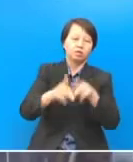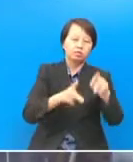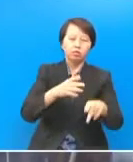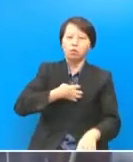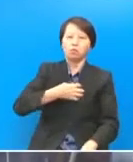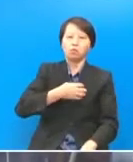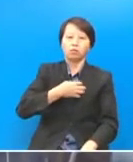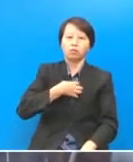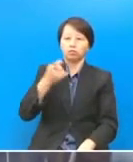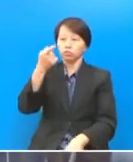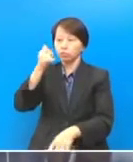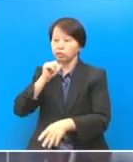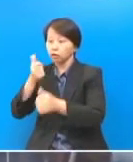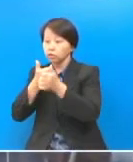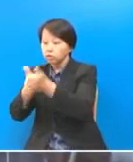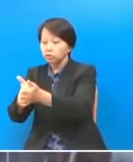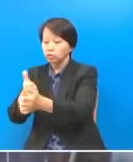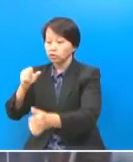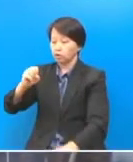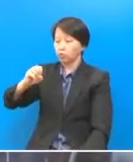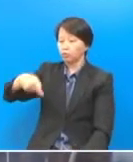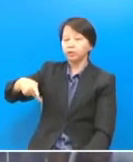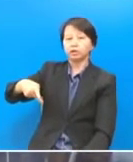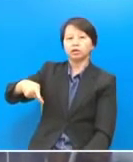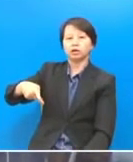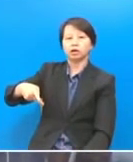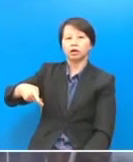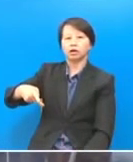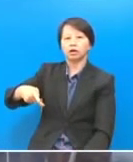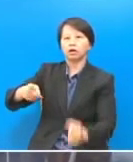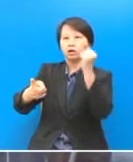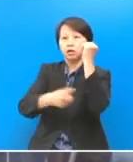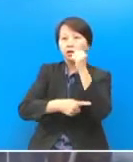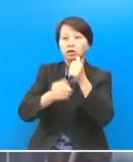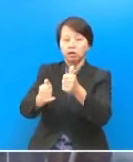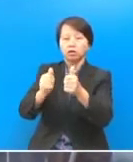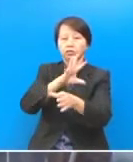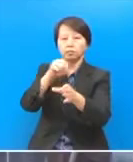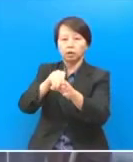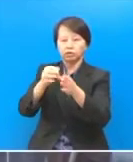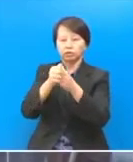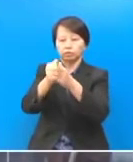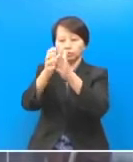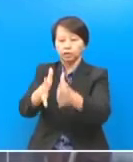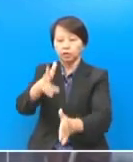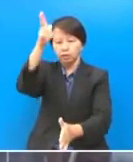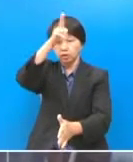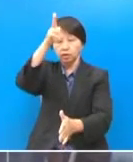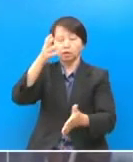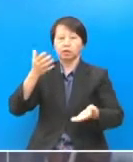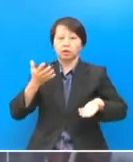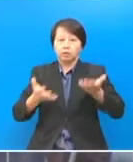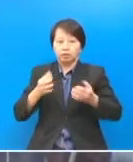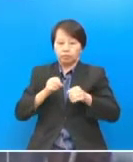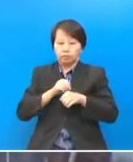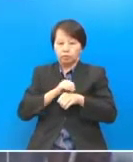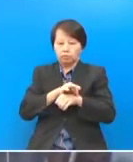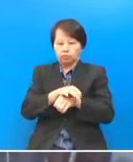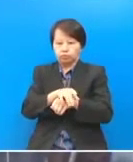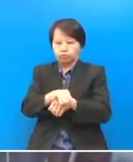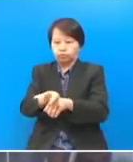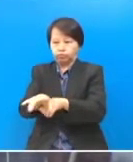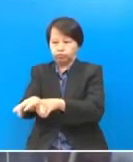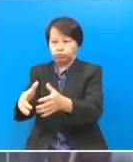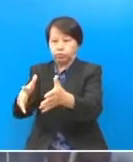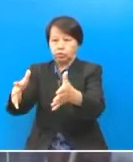e-shop yang dilakukan oleh rakyat termasuk pemimpin kerajaan dan kemungkinan penularan wabah yang lebih besar